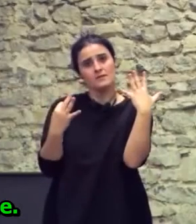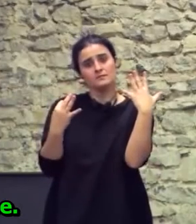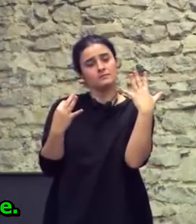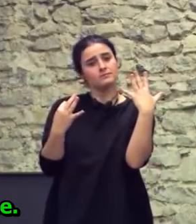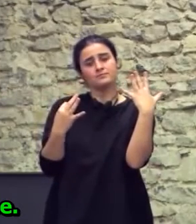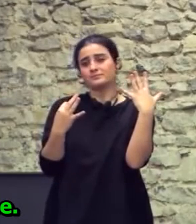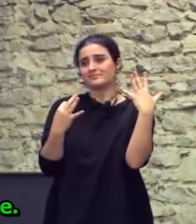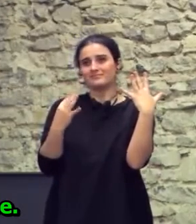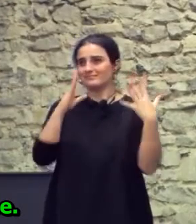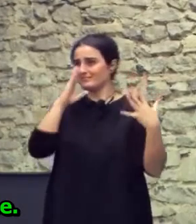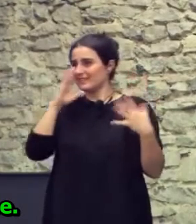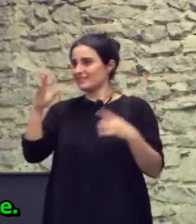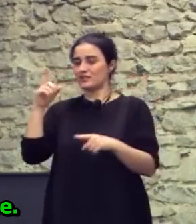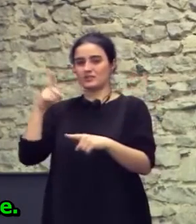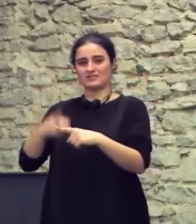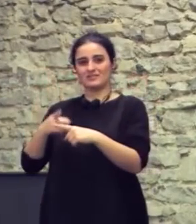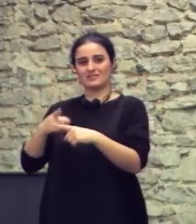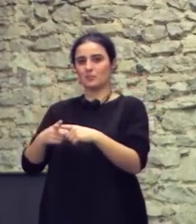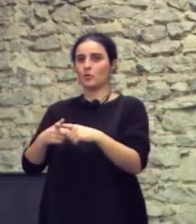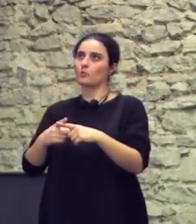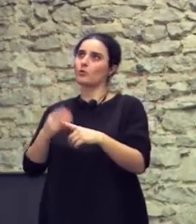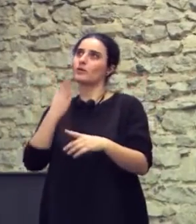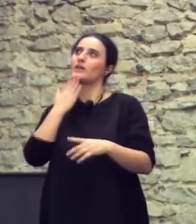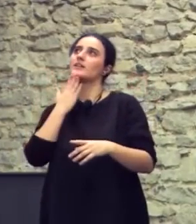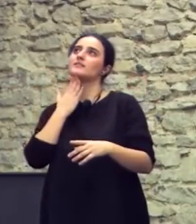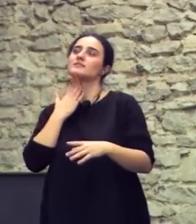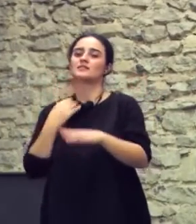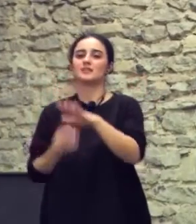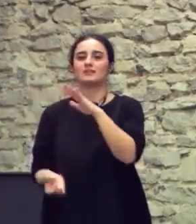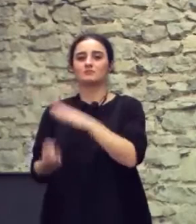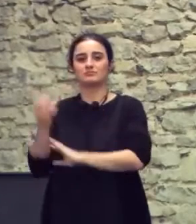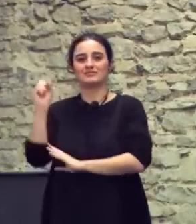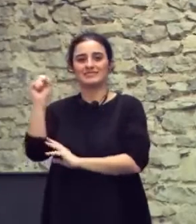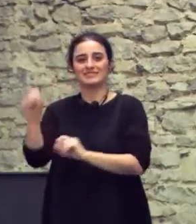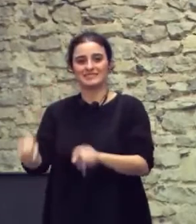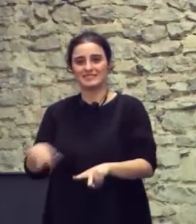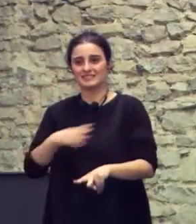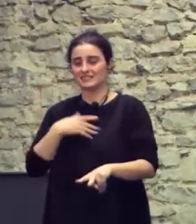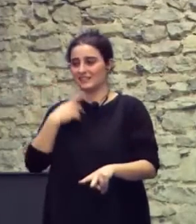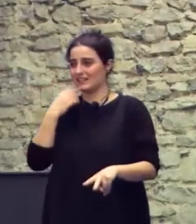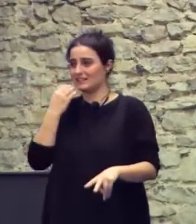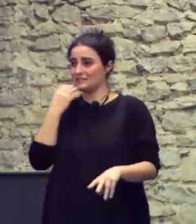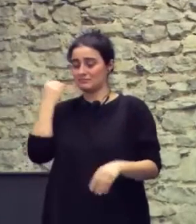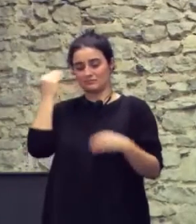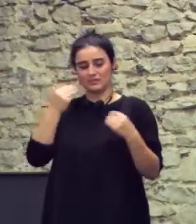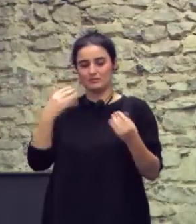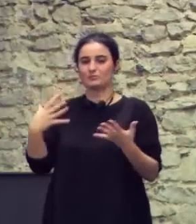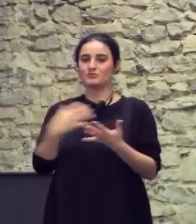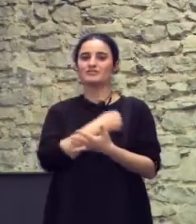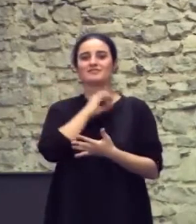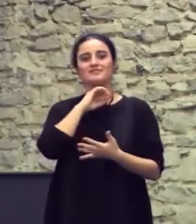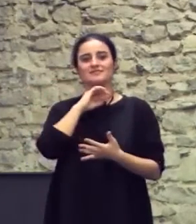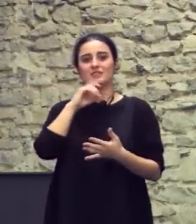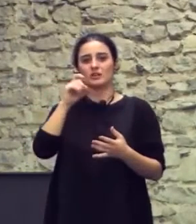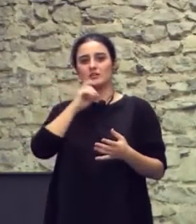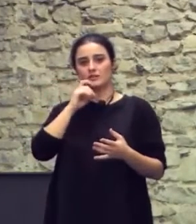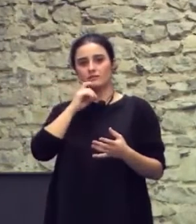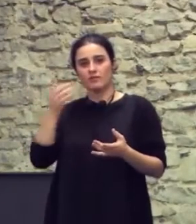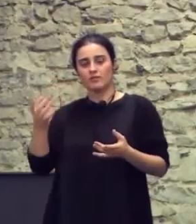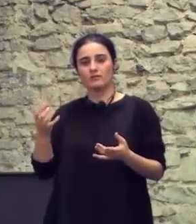heteroseksismoan deserosotasuna sortu gabe. Eske pentsatzen bali madu jende guztia posik jarriko dela, zaila da.